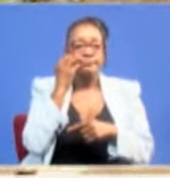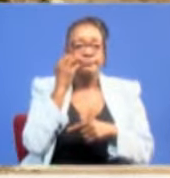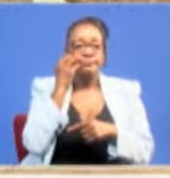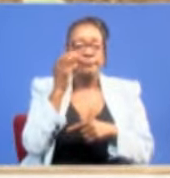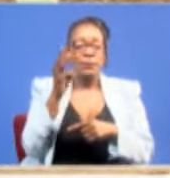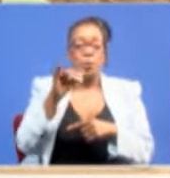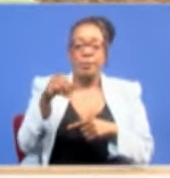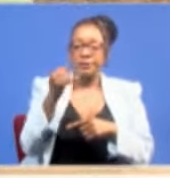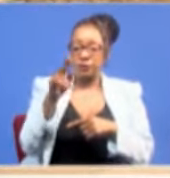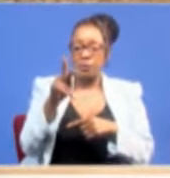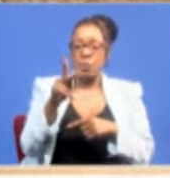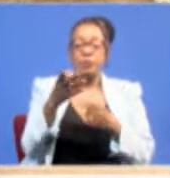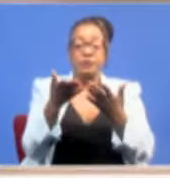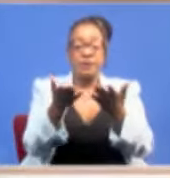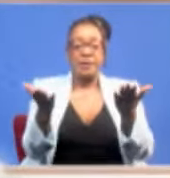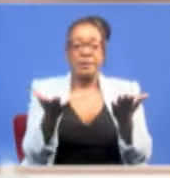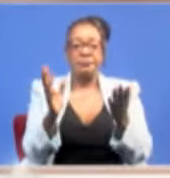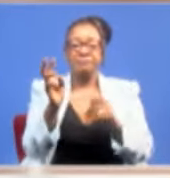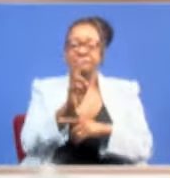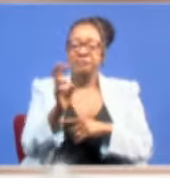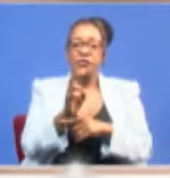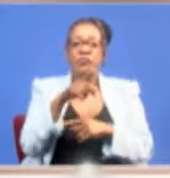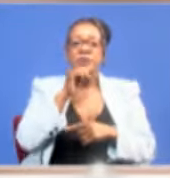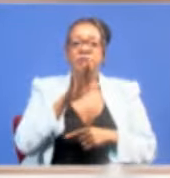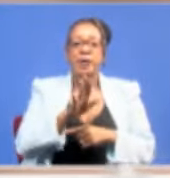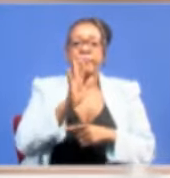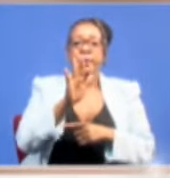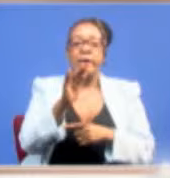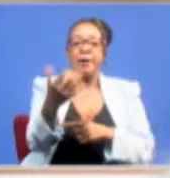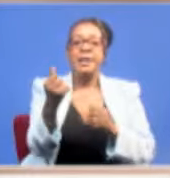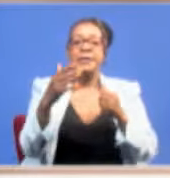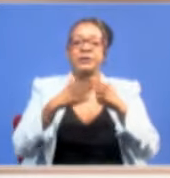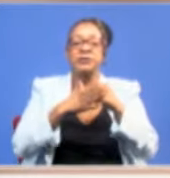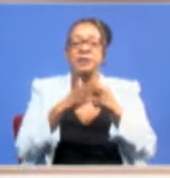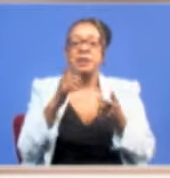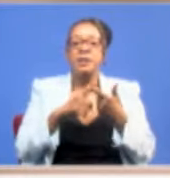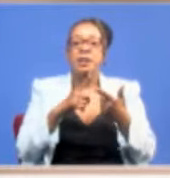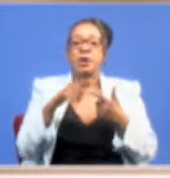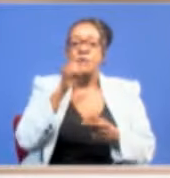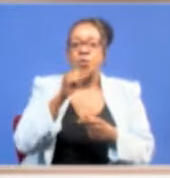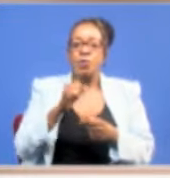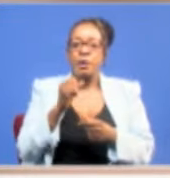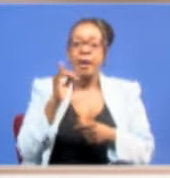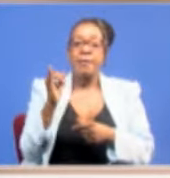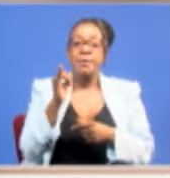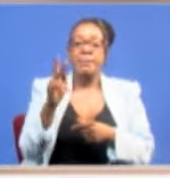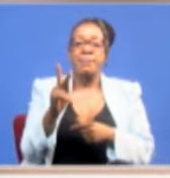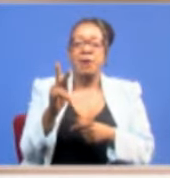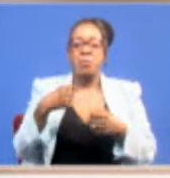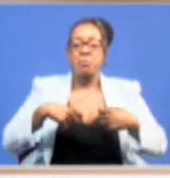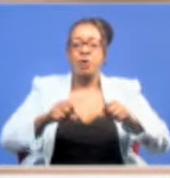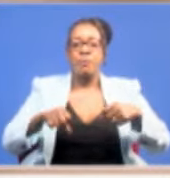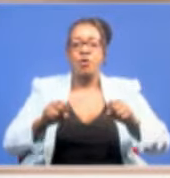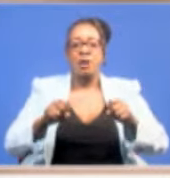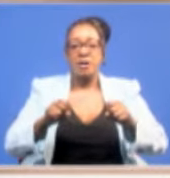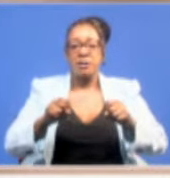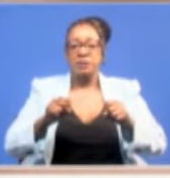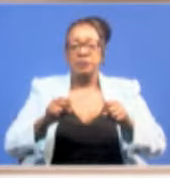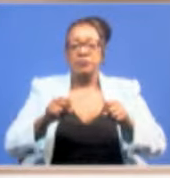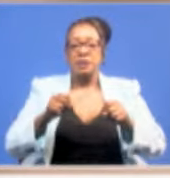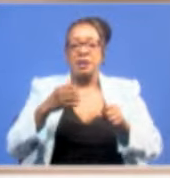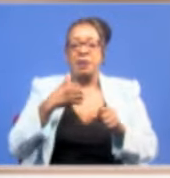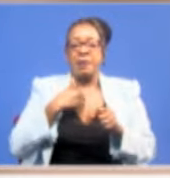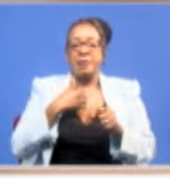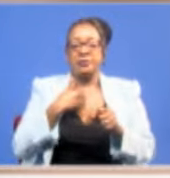hapa kumtafuta mwanawe wa umri wa miaka 19. Ibrahim Kamau alikuwa mwendesha bodaboda na alikuwa na makao